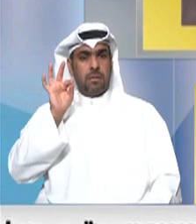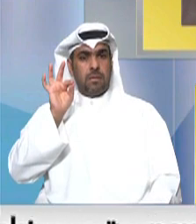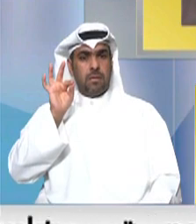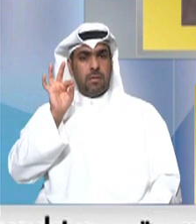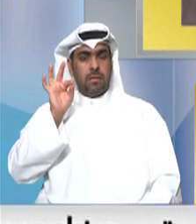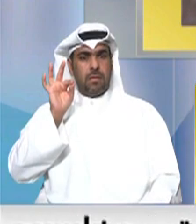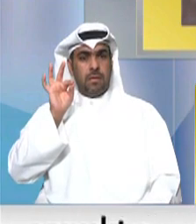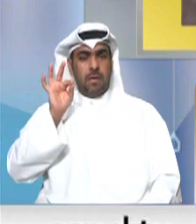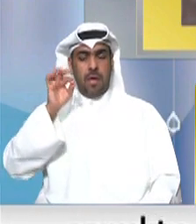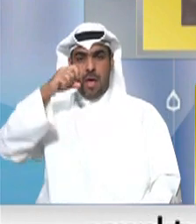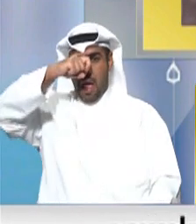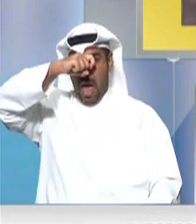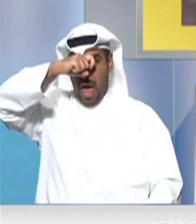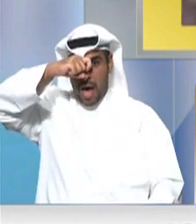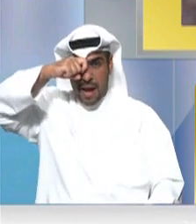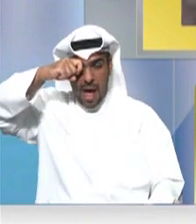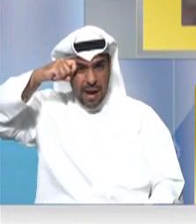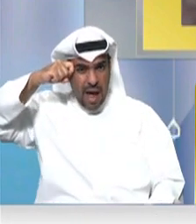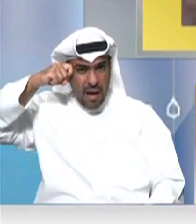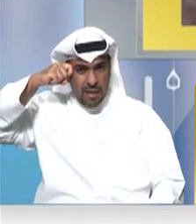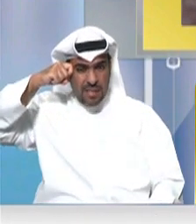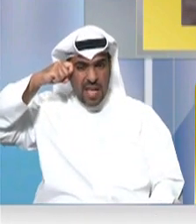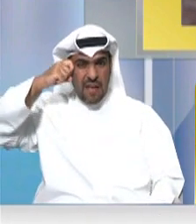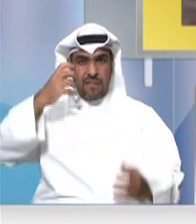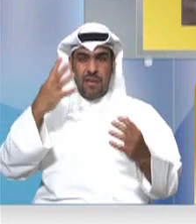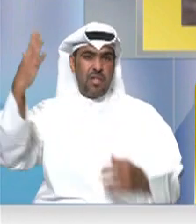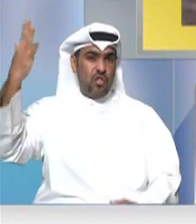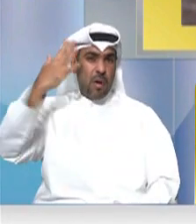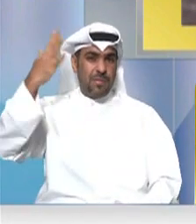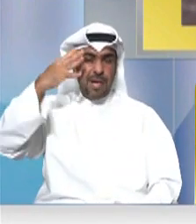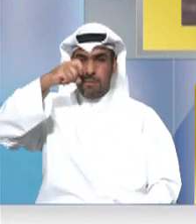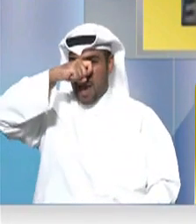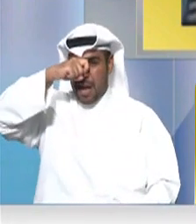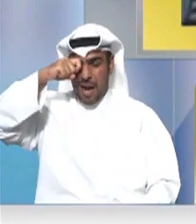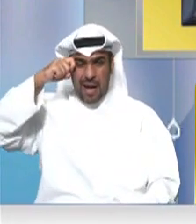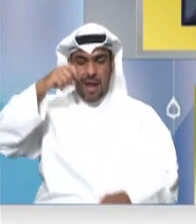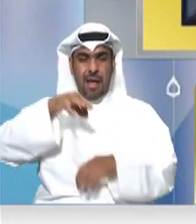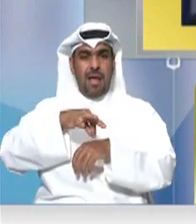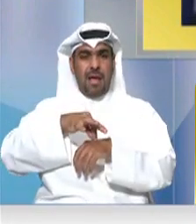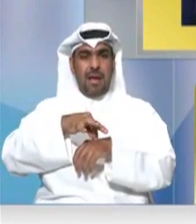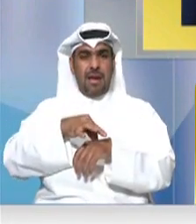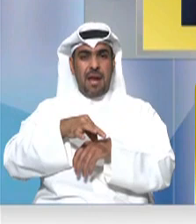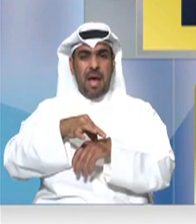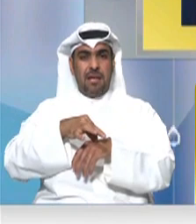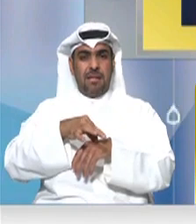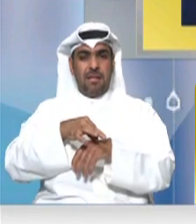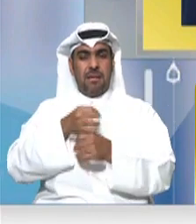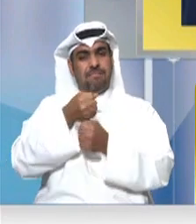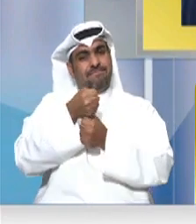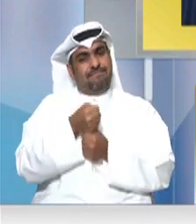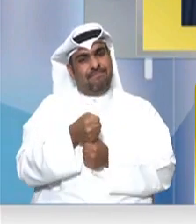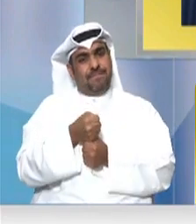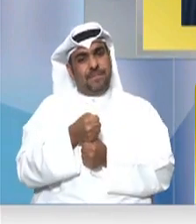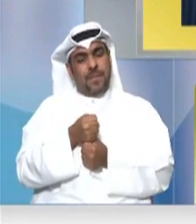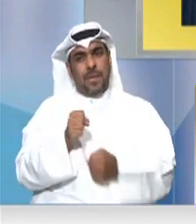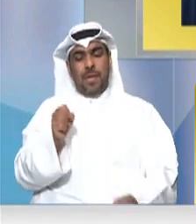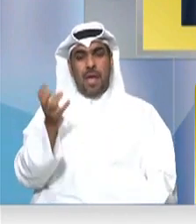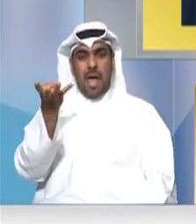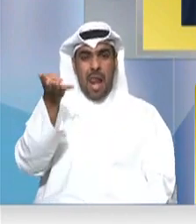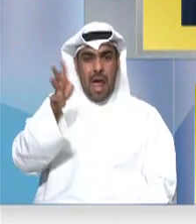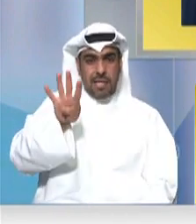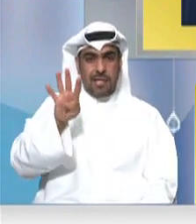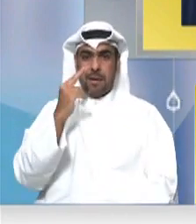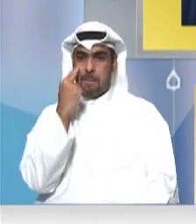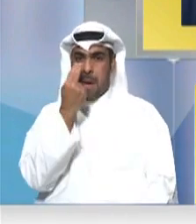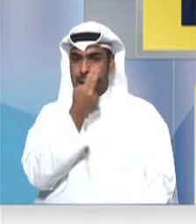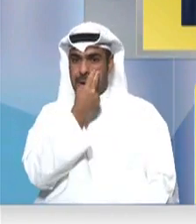وارتفاع درجات الحرارة كان مؤشرا واضحا على انخفاض الإقبال على الانتخابات في أوقات معينة. لكن الآن